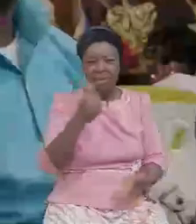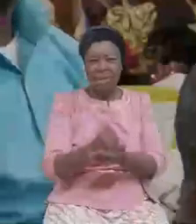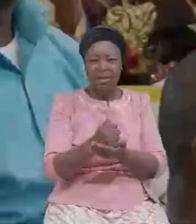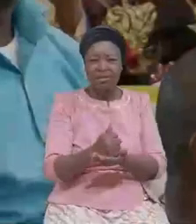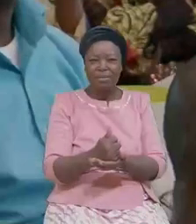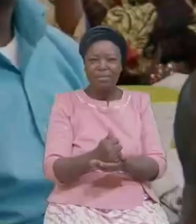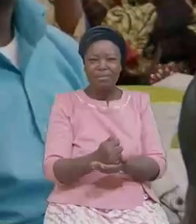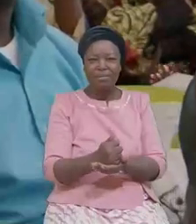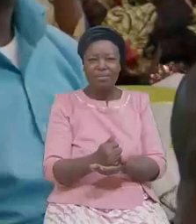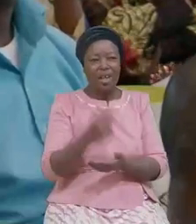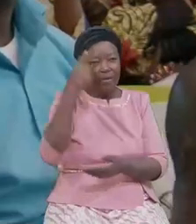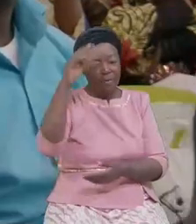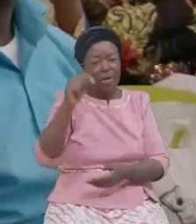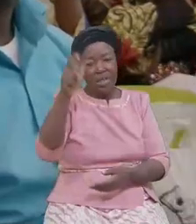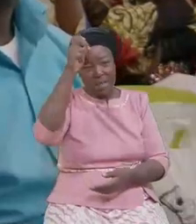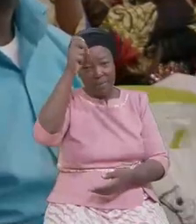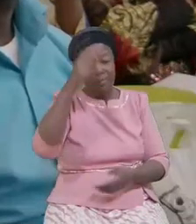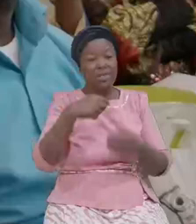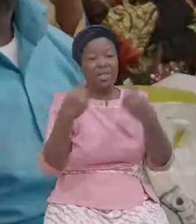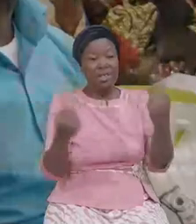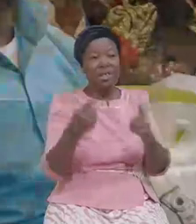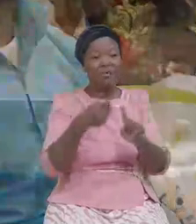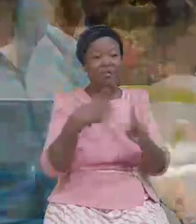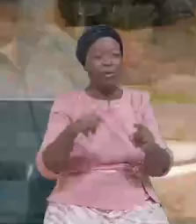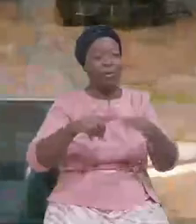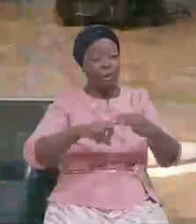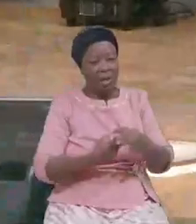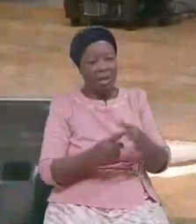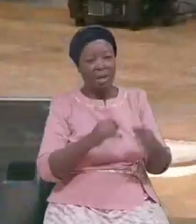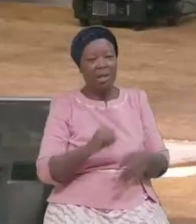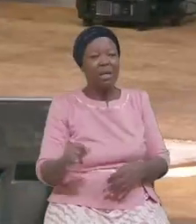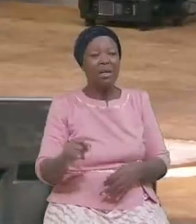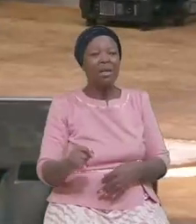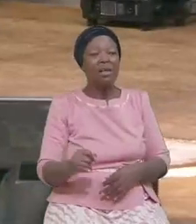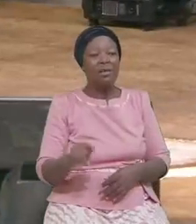Car le diable pêche dès le commencement. Le Fils de Dieu,